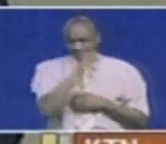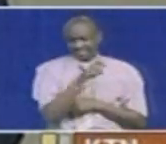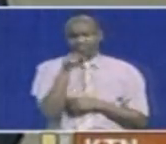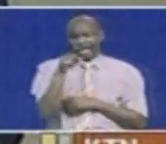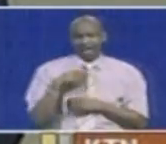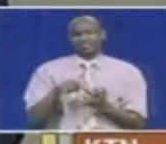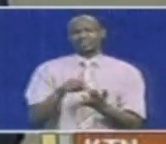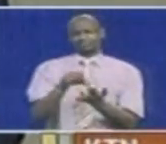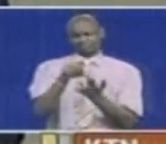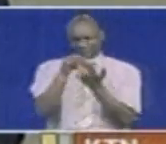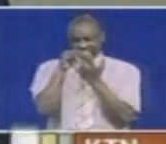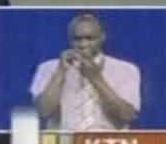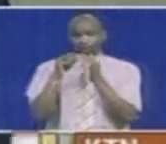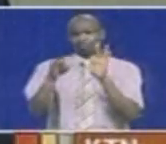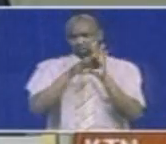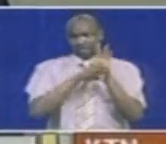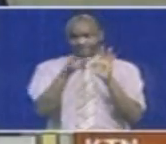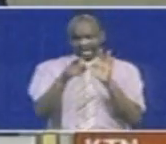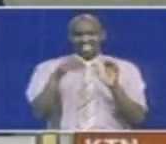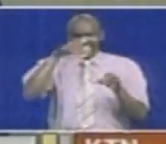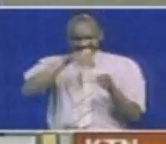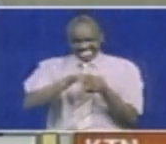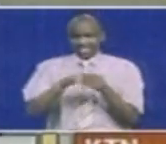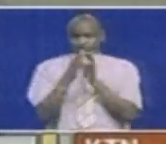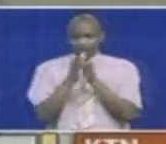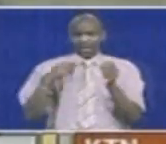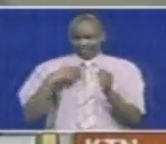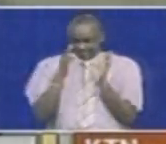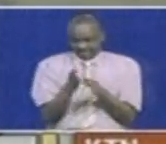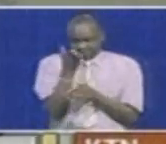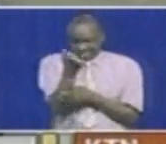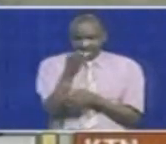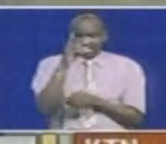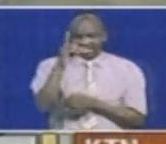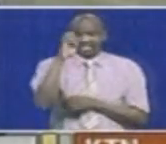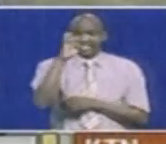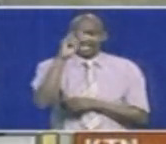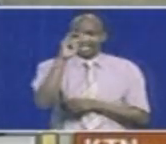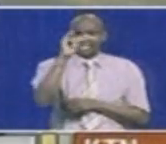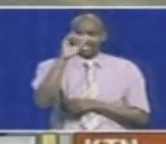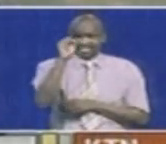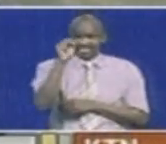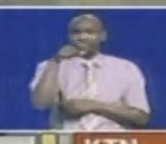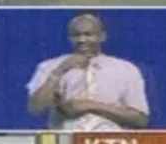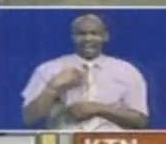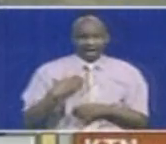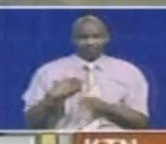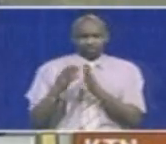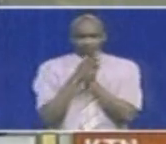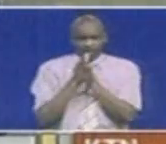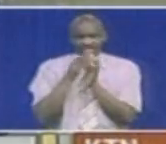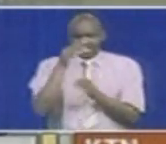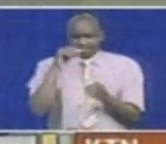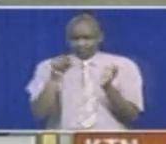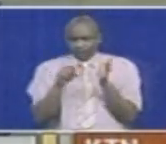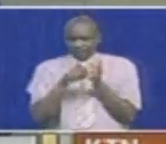makala maalum ambayo tumekuandalia ya Inside Story, ambapo mwanahabari mwenzangu Dennis Onsarigo atakuwa naangazia uozo